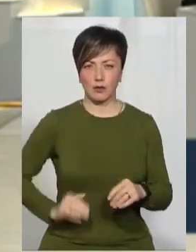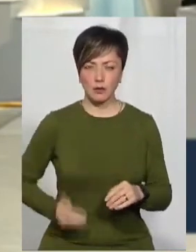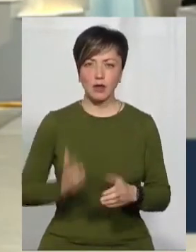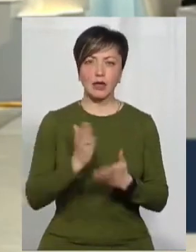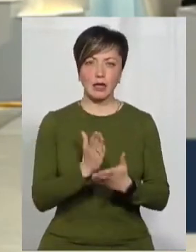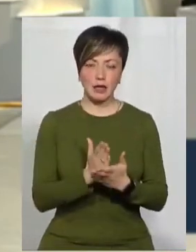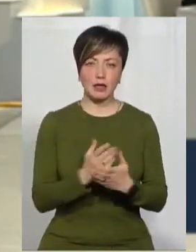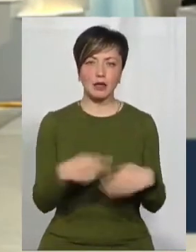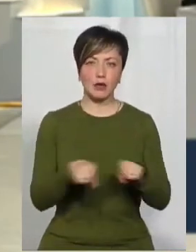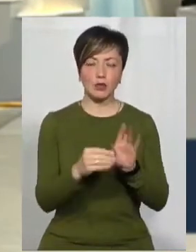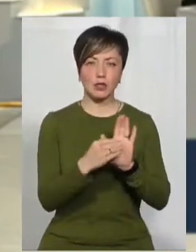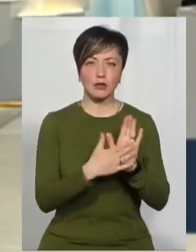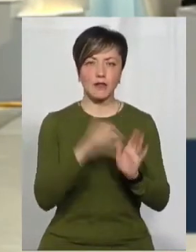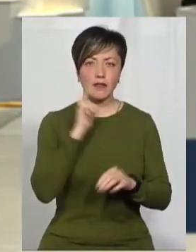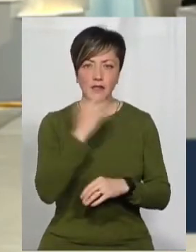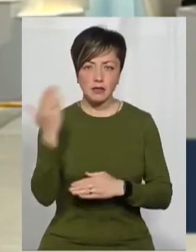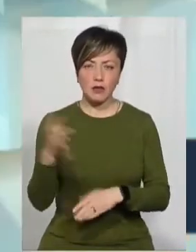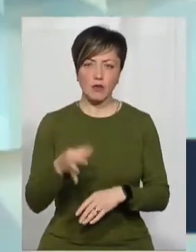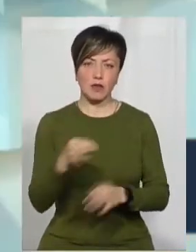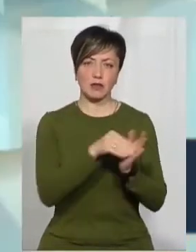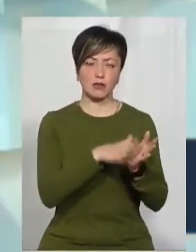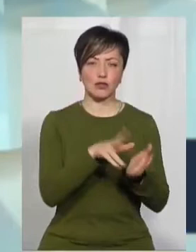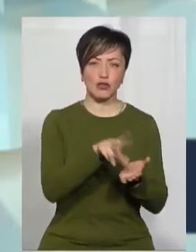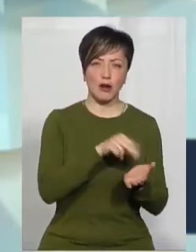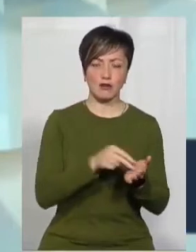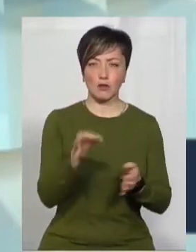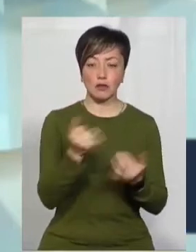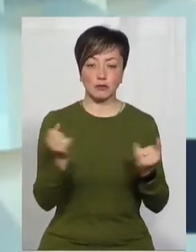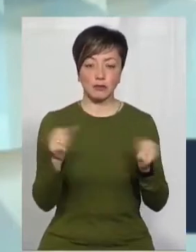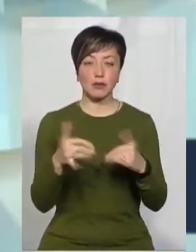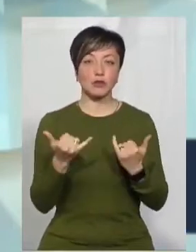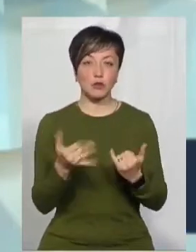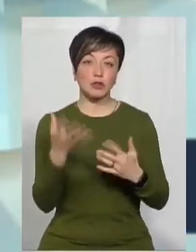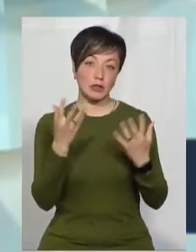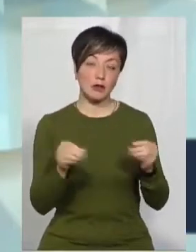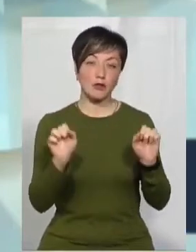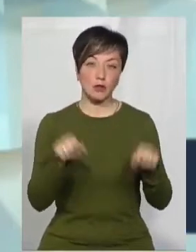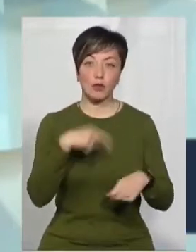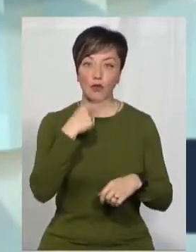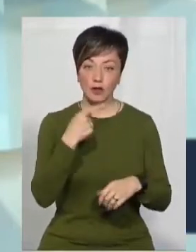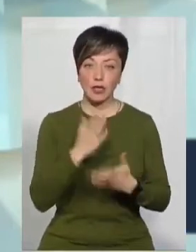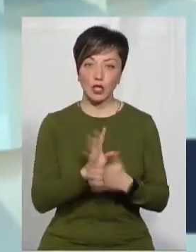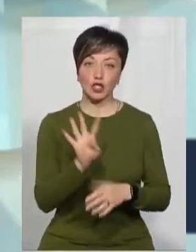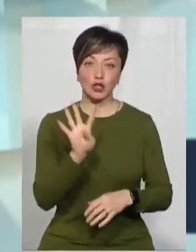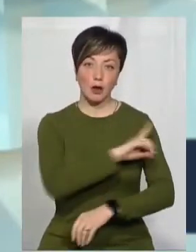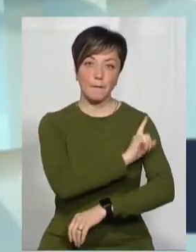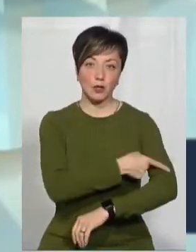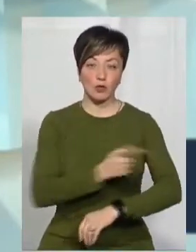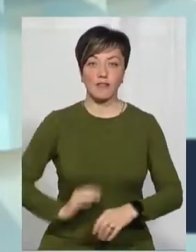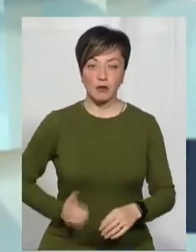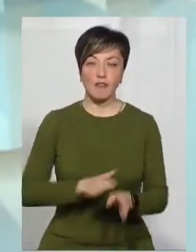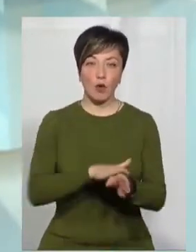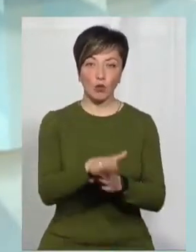нас так само підрядники, які зареєстровані в Вінницькій області, зареєстровані в Черкаській області. То сьогодні, на сьогоднішній день, можемо говорити, що є таких 4 потужних підрядники,